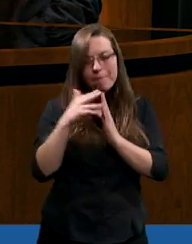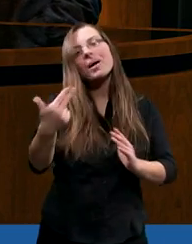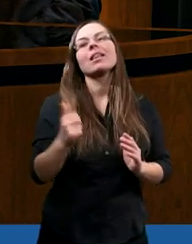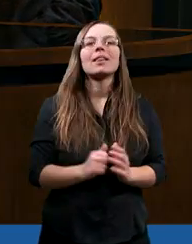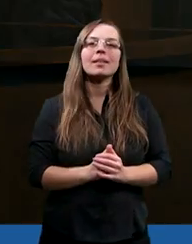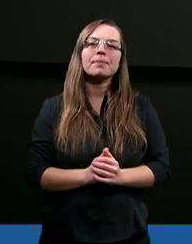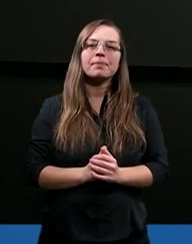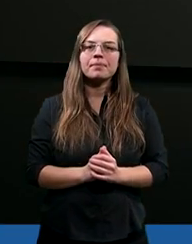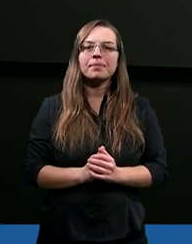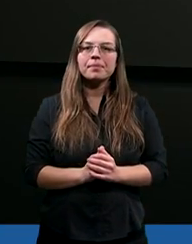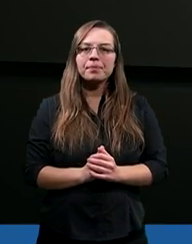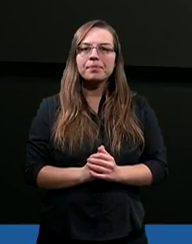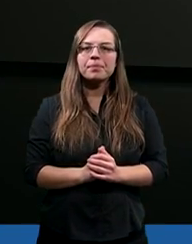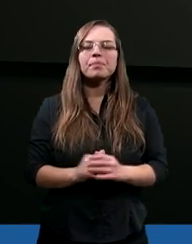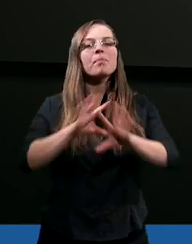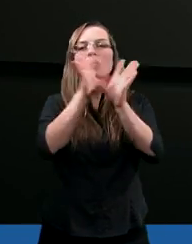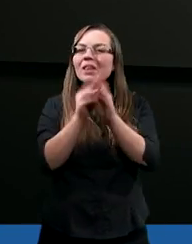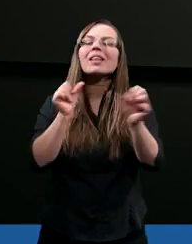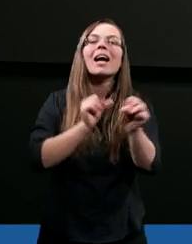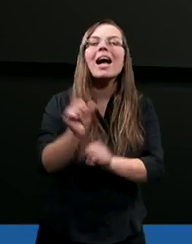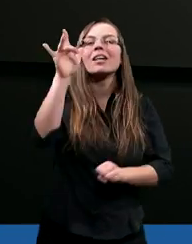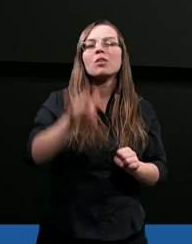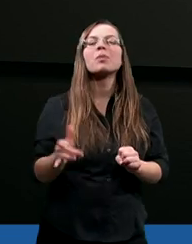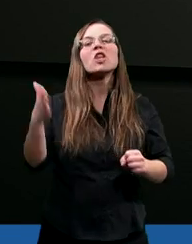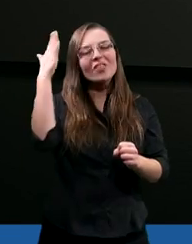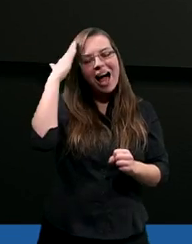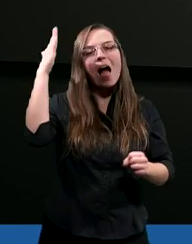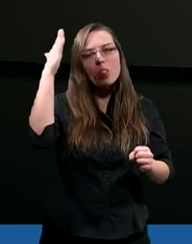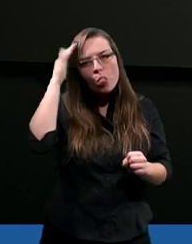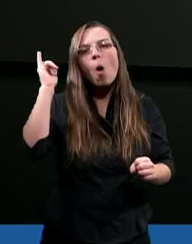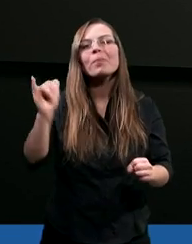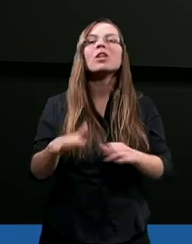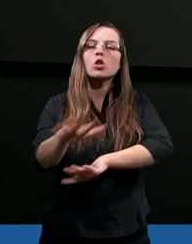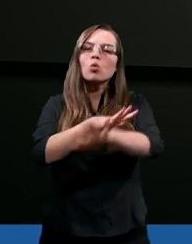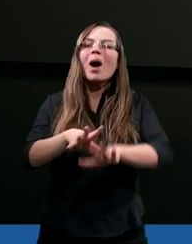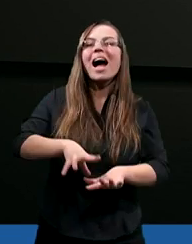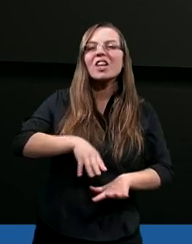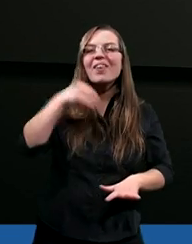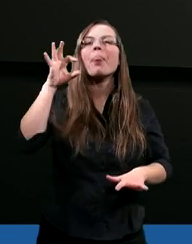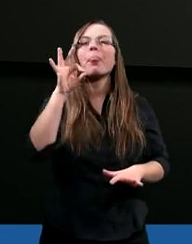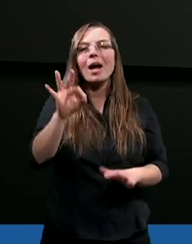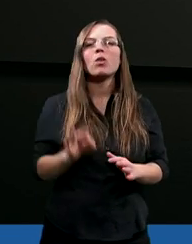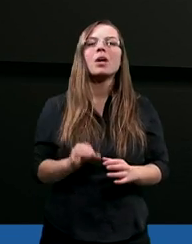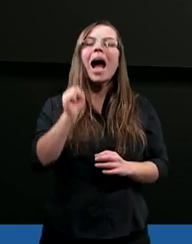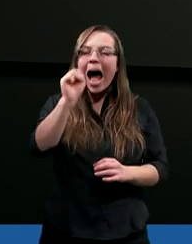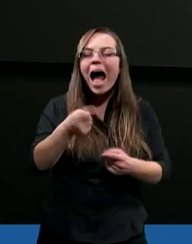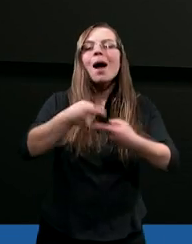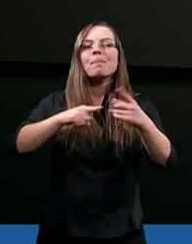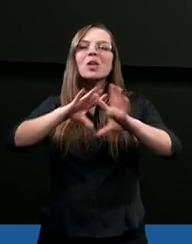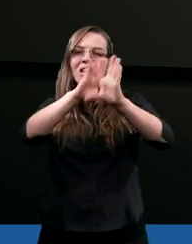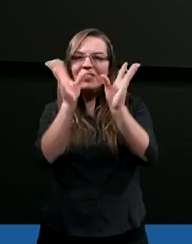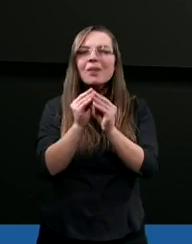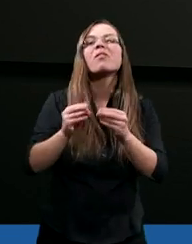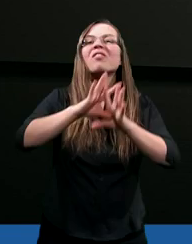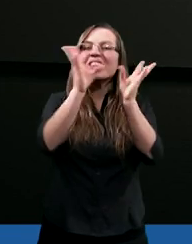Wszyscy jesteśmy świadomi Ducha Świętego, a przede wszystkim